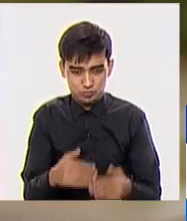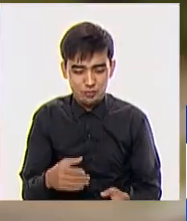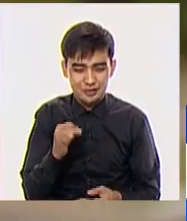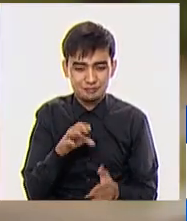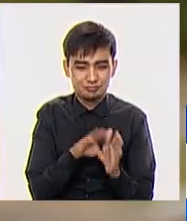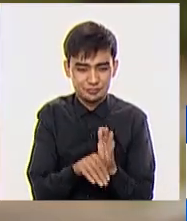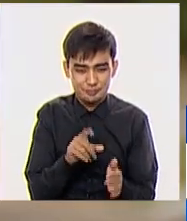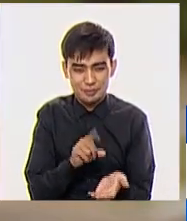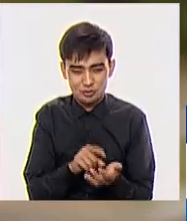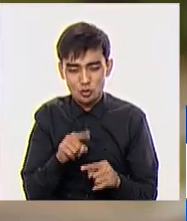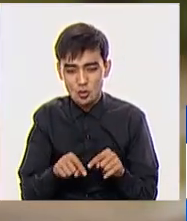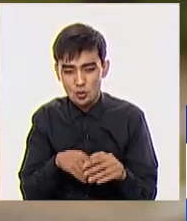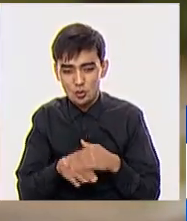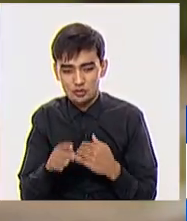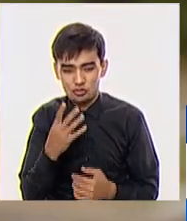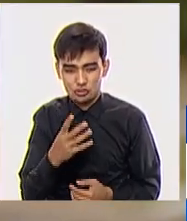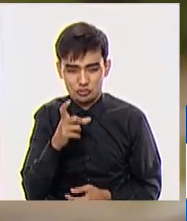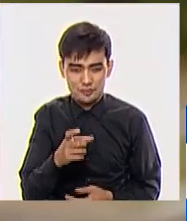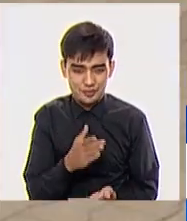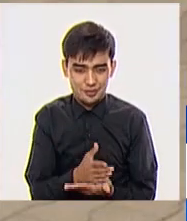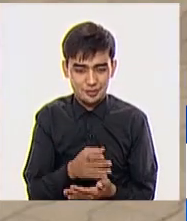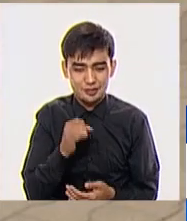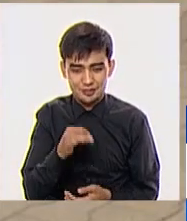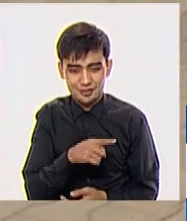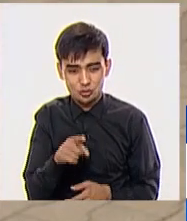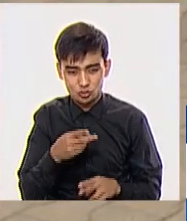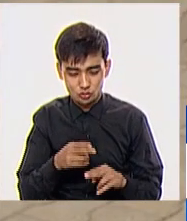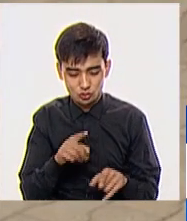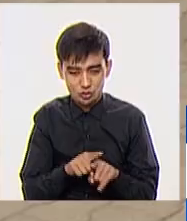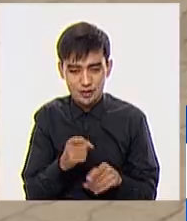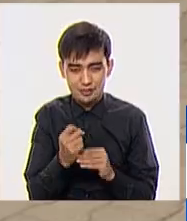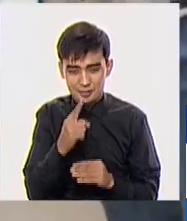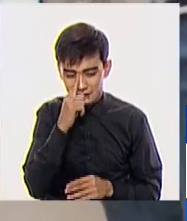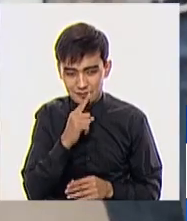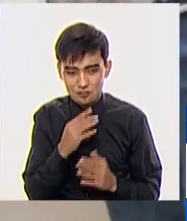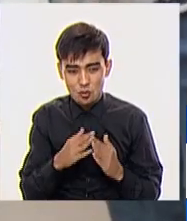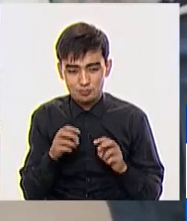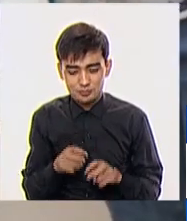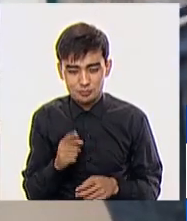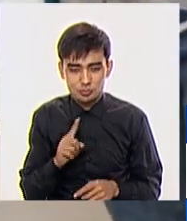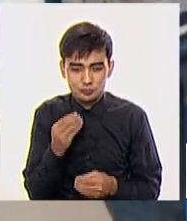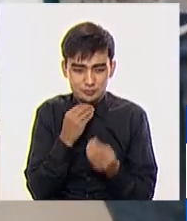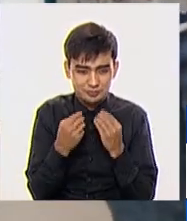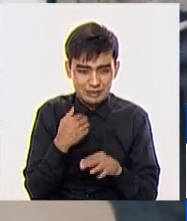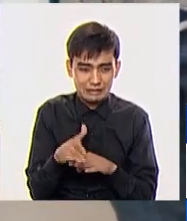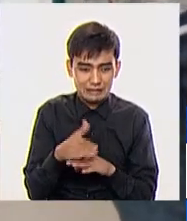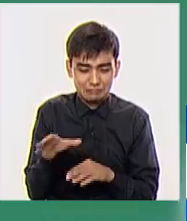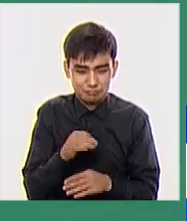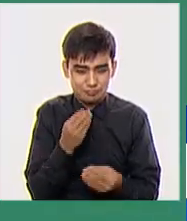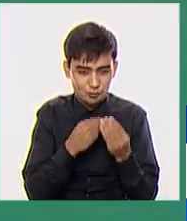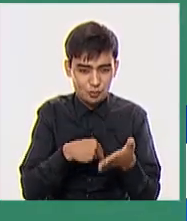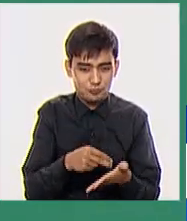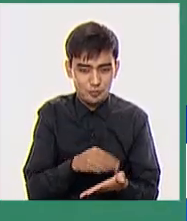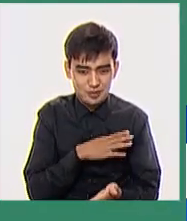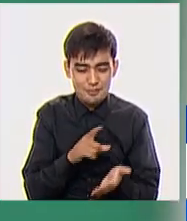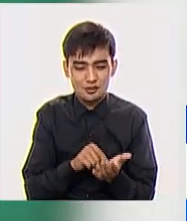ішінде зейнеткерлікке шығайын деп отырған 4 адам бар екен. Олар тіпті бұған дейін 11 ай үйде отырғанда шер асын несиеге алған. Зейнеткерлердің